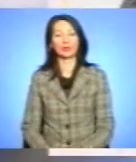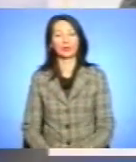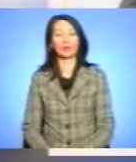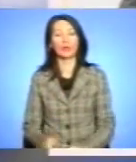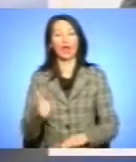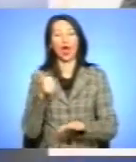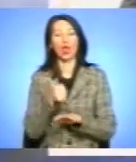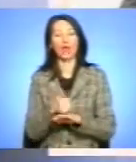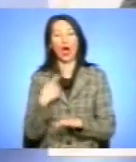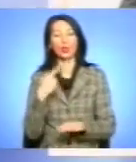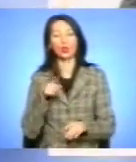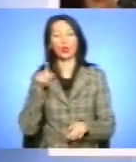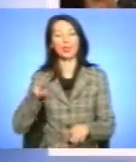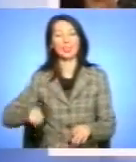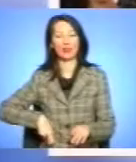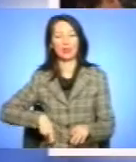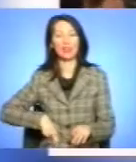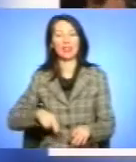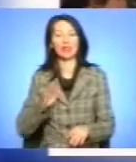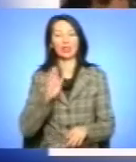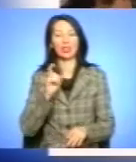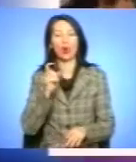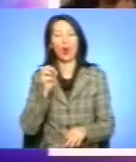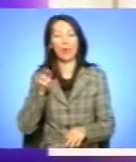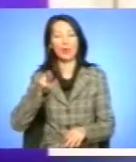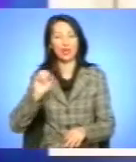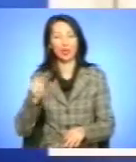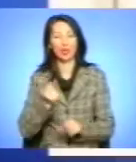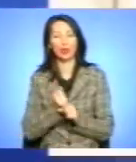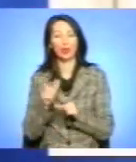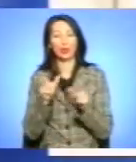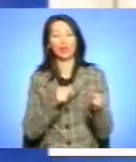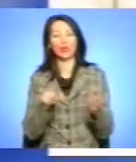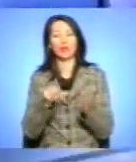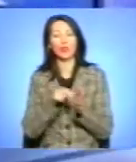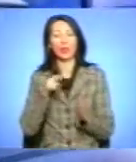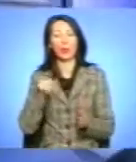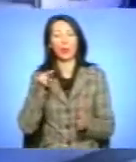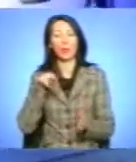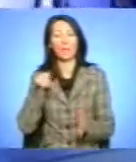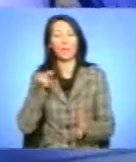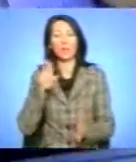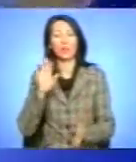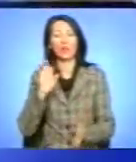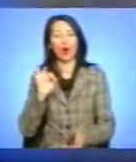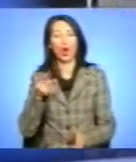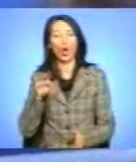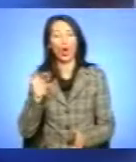Голова обласної державної адміністрації Валентин Хоптян з робочою поїздкою відвідав Підволочиський район.